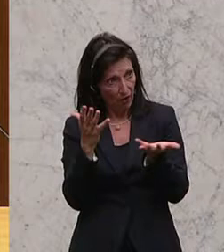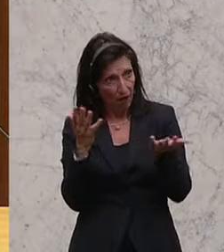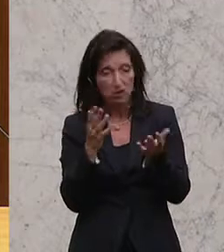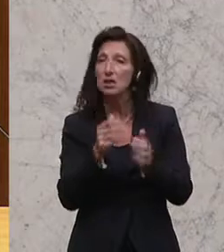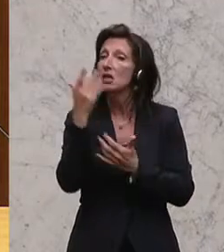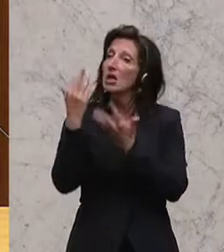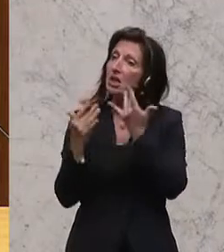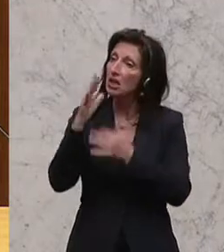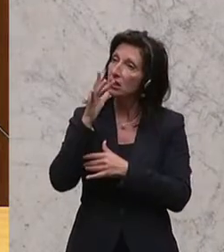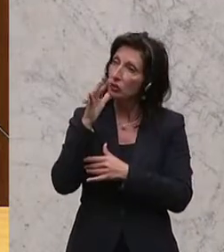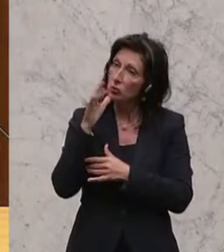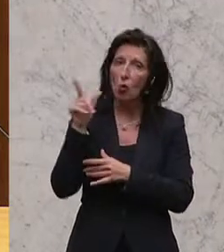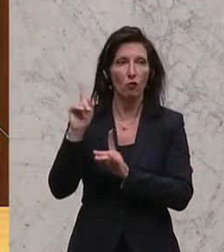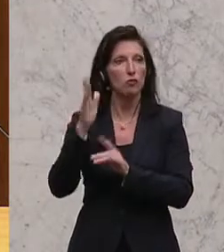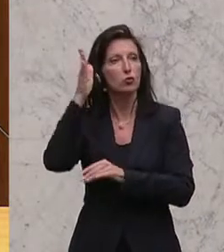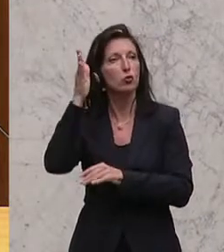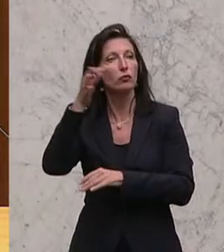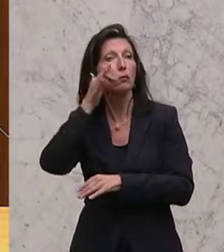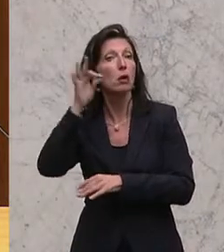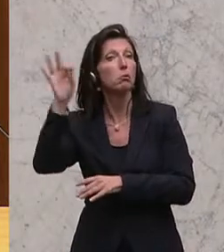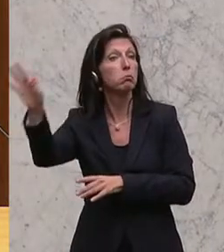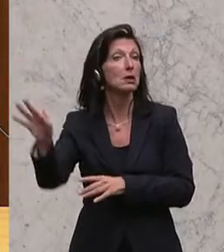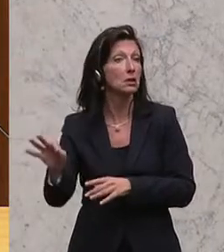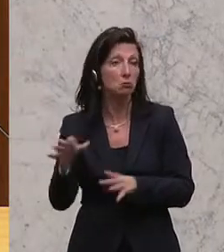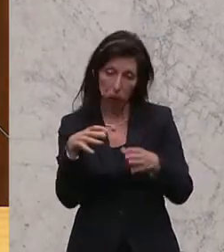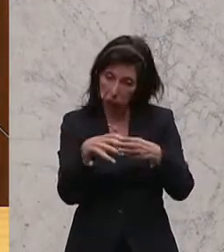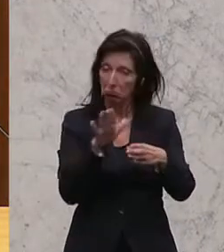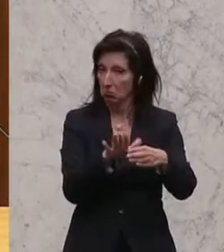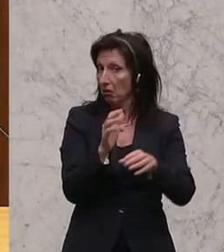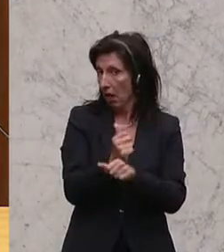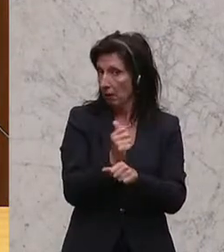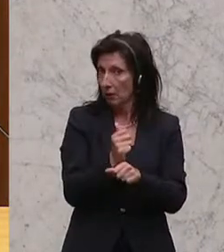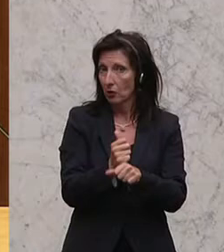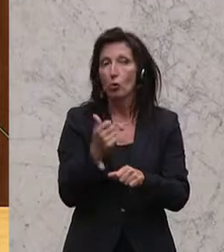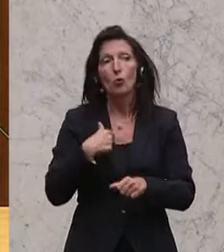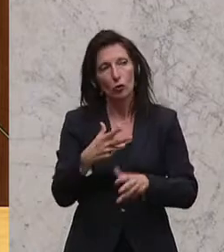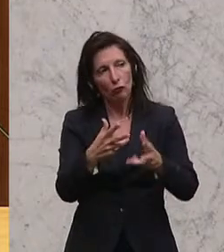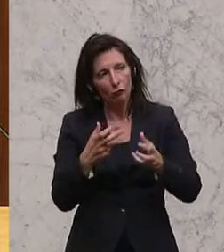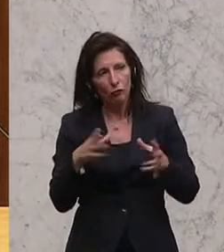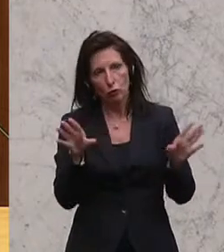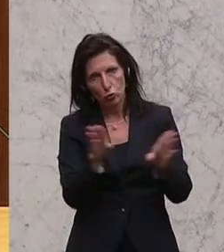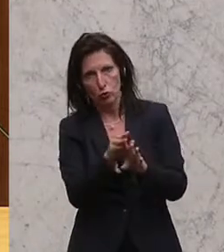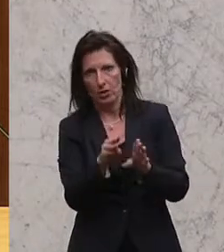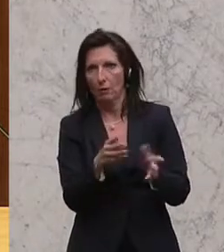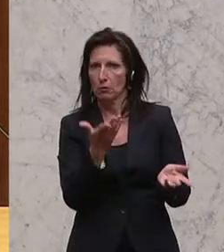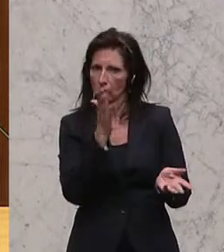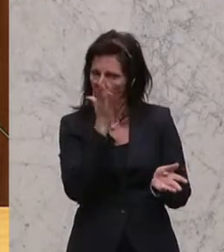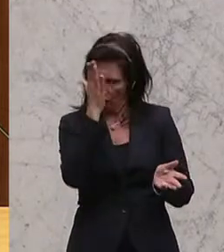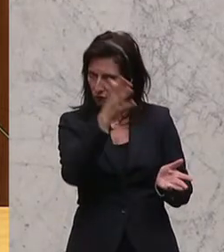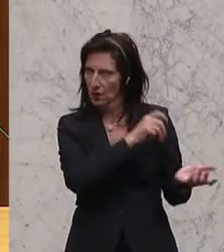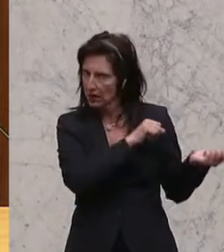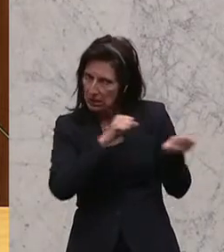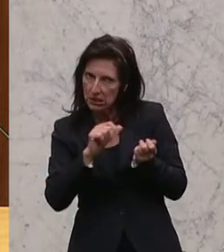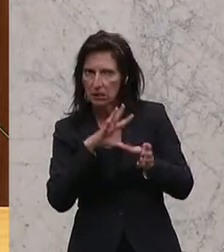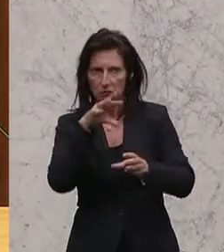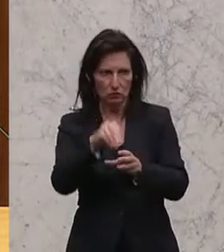des Rechnungshofs, aber auch des Rechnungshofs an sich beschäftigt. Und da wünsche ich mir Sie an Ihrer Seite, da werden wir Sie gerne mitnehmen. Ich wünsche mir